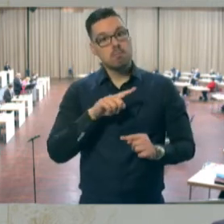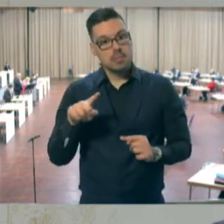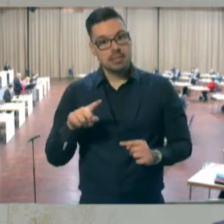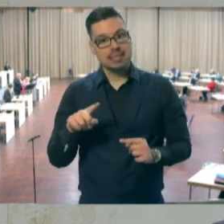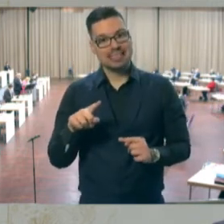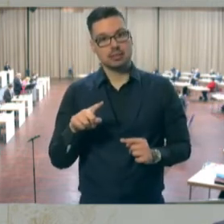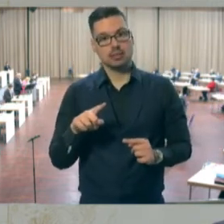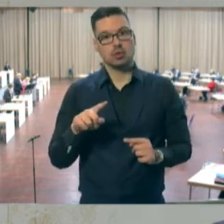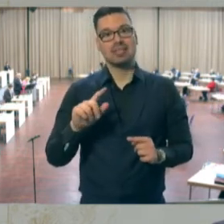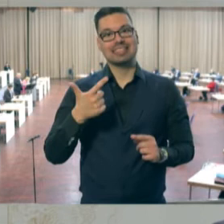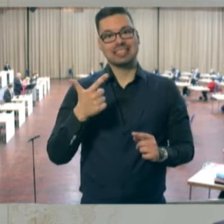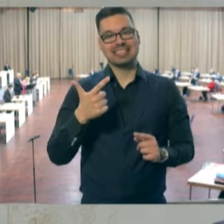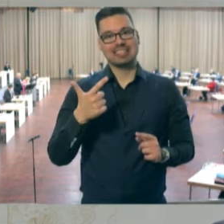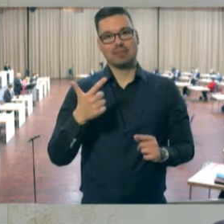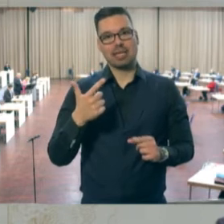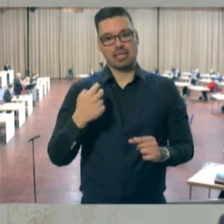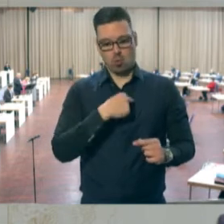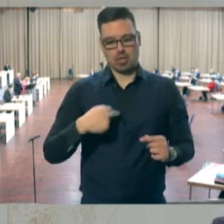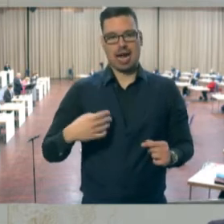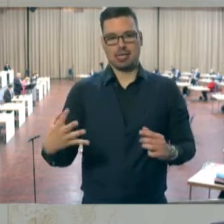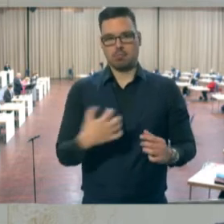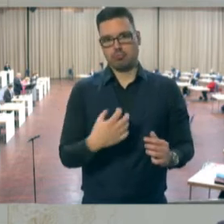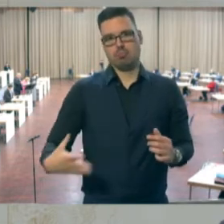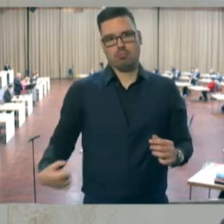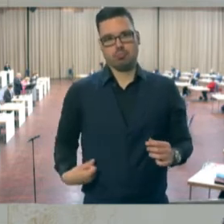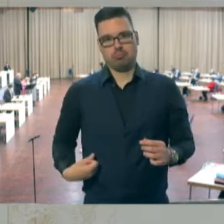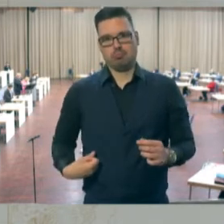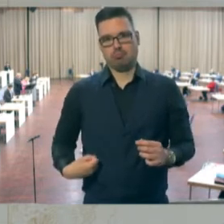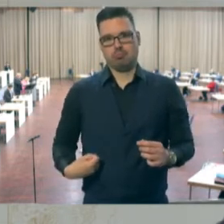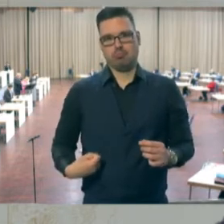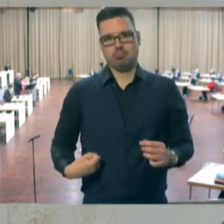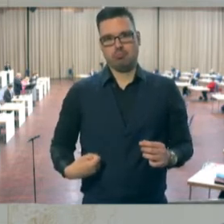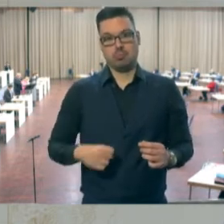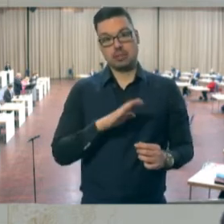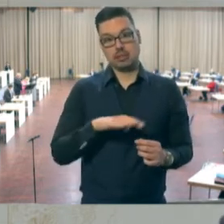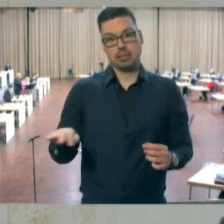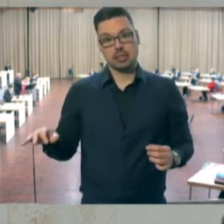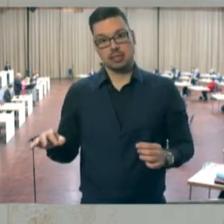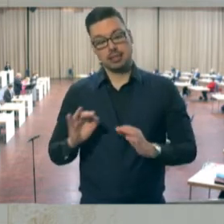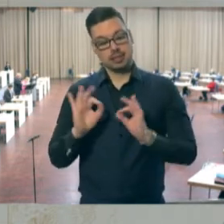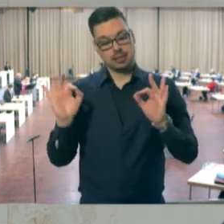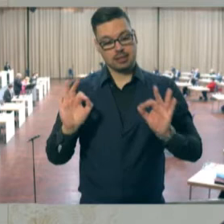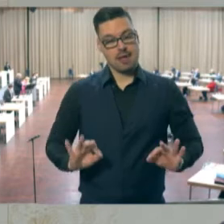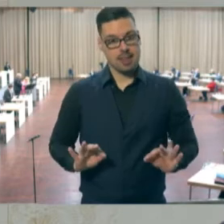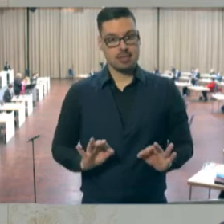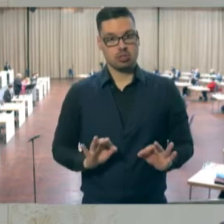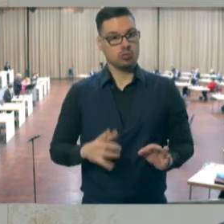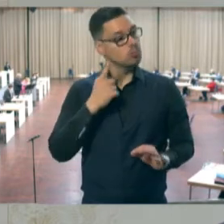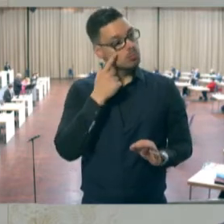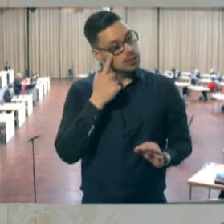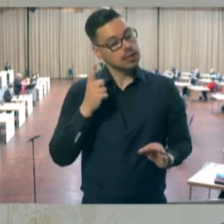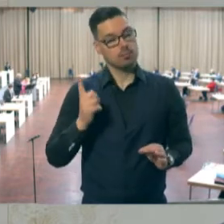immer zwei Organe im Körper auch angreift und für Folgen für diese Kinder sorgt. Auch das müssen wir im Blick